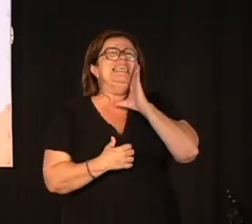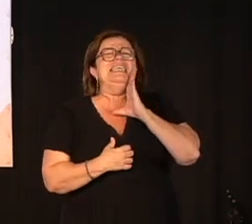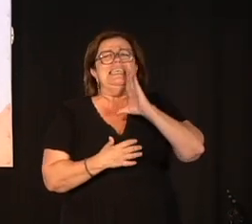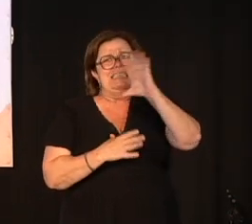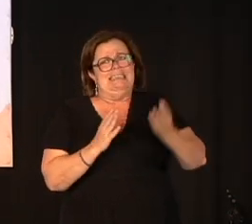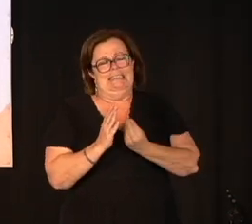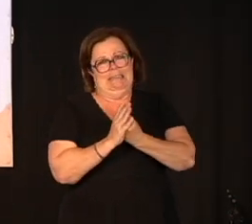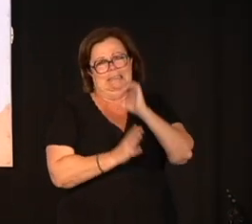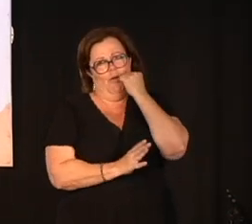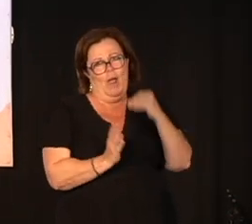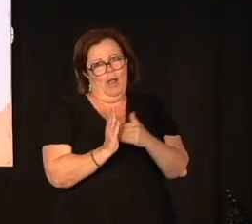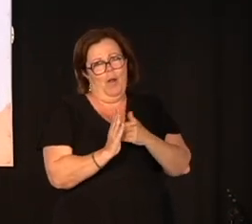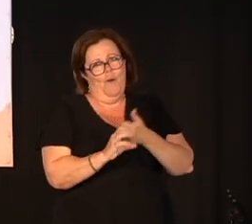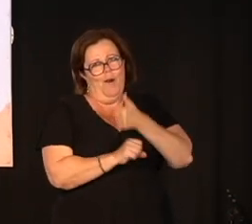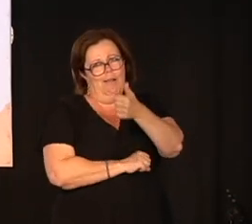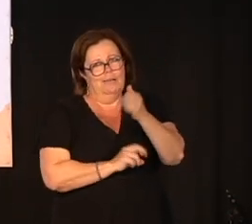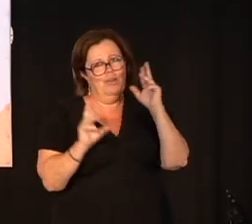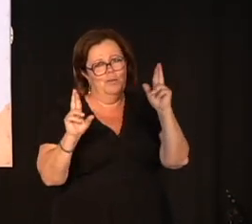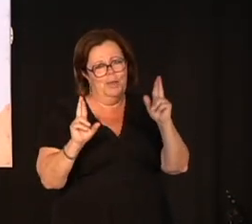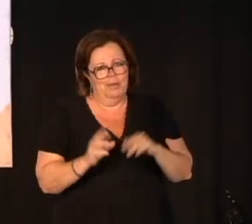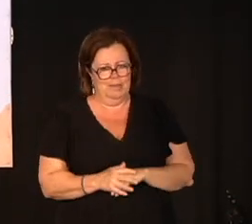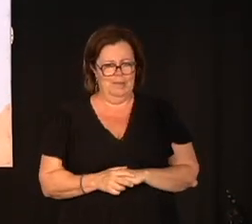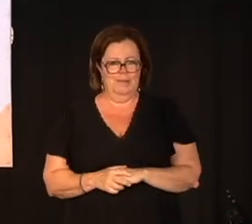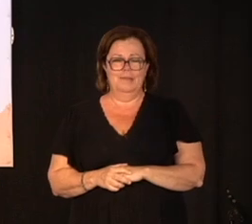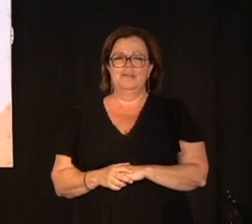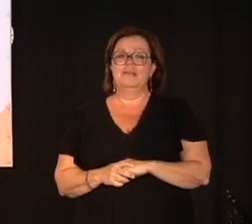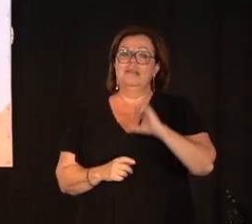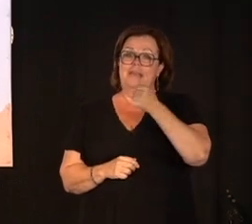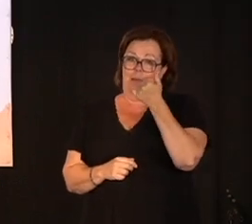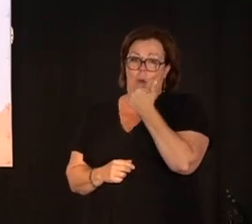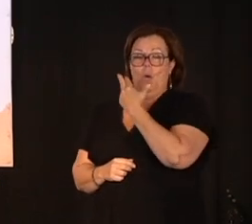CMVE. Donc, du coup, d'abord, Romain, merci.